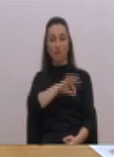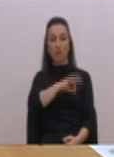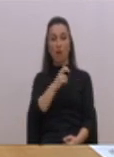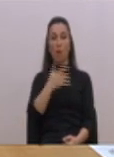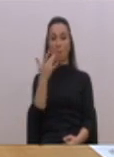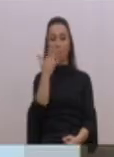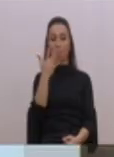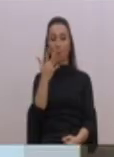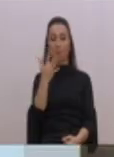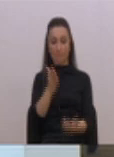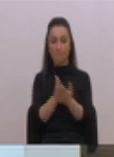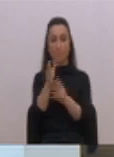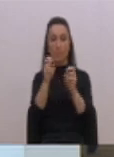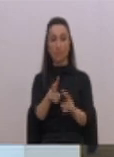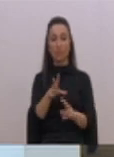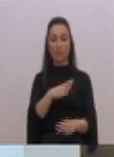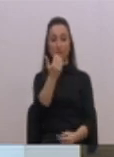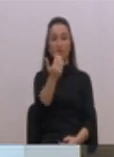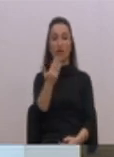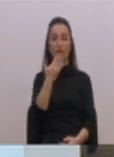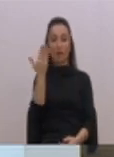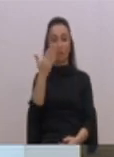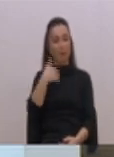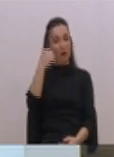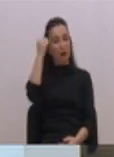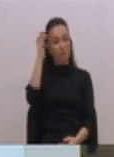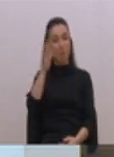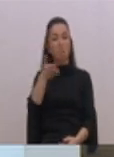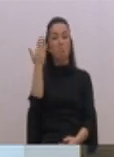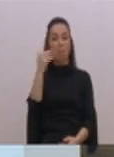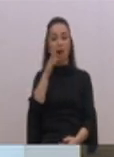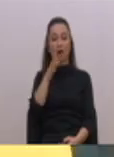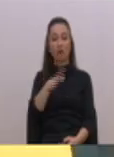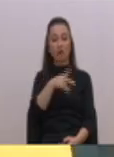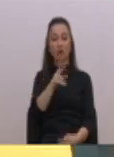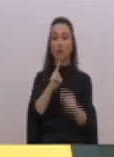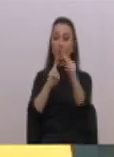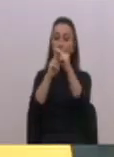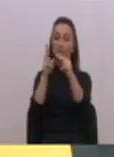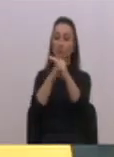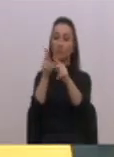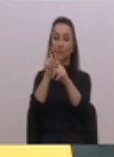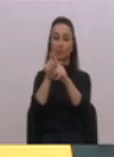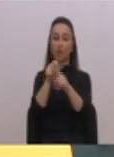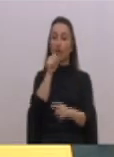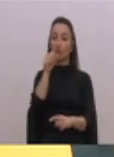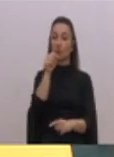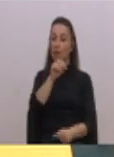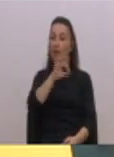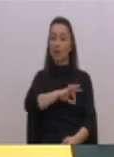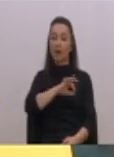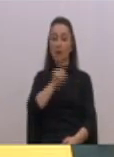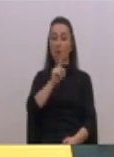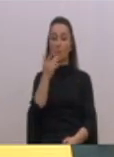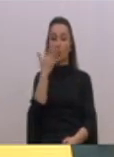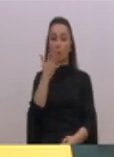politikuri miznebistviso. Kveni ganskhadebebi me ar makhsos, mashin რო შეგესწორებინოთ მისთვის, რომ ჟურნალისტების გამოყენება